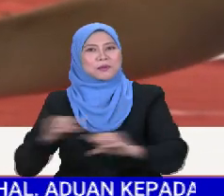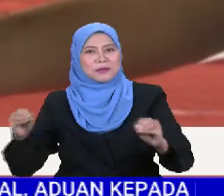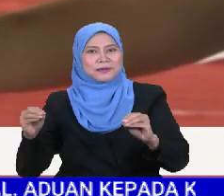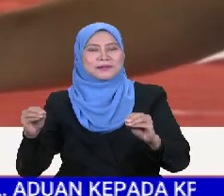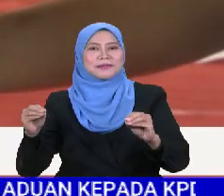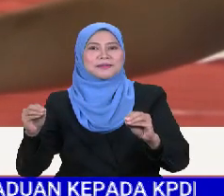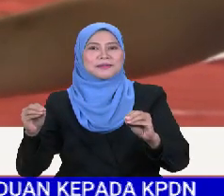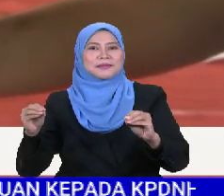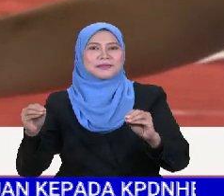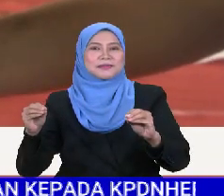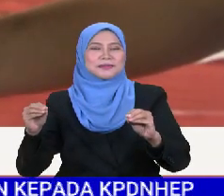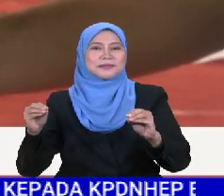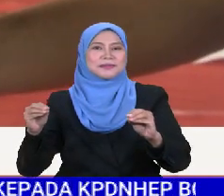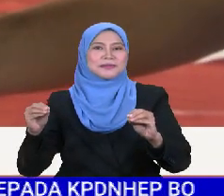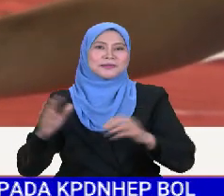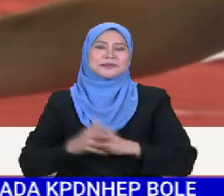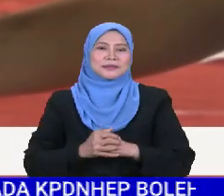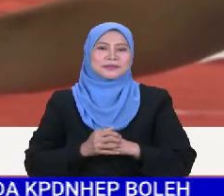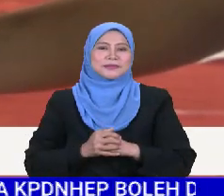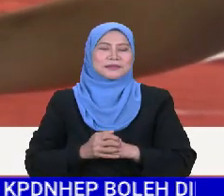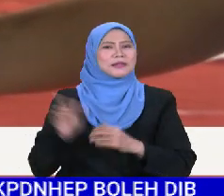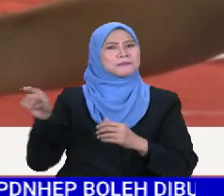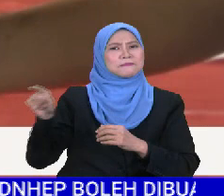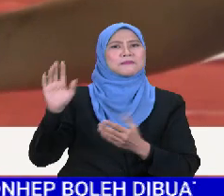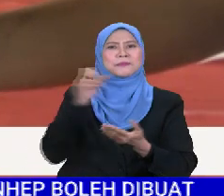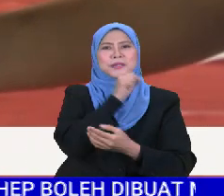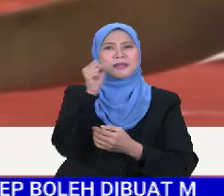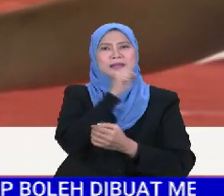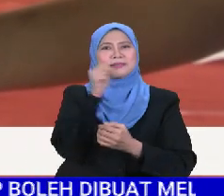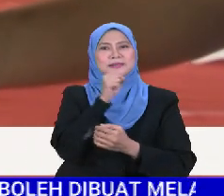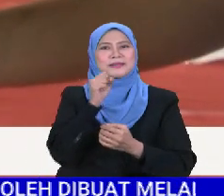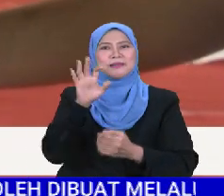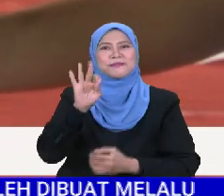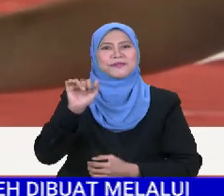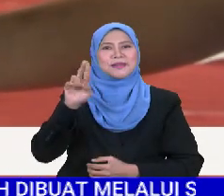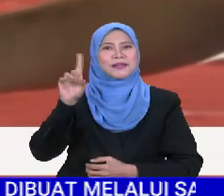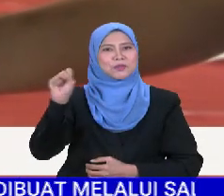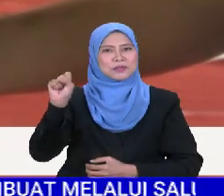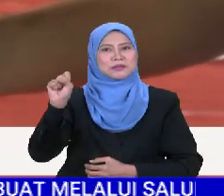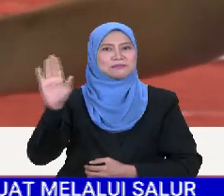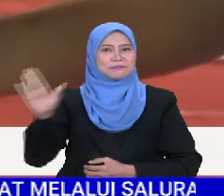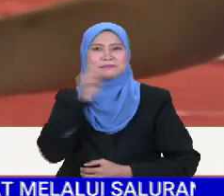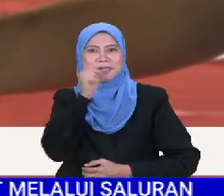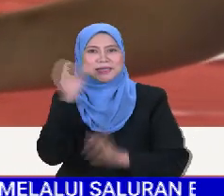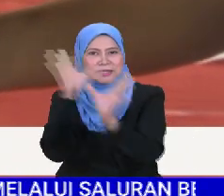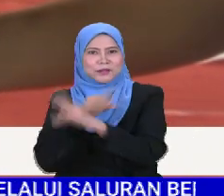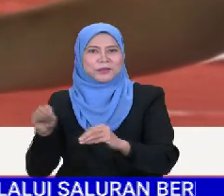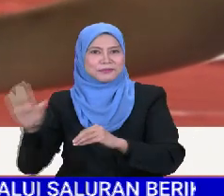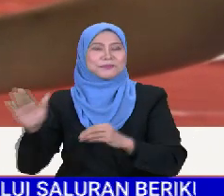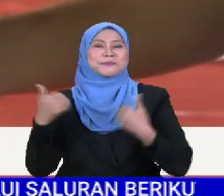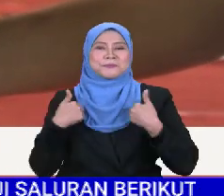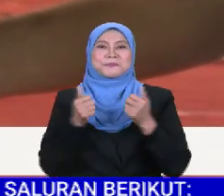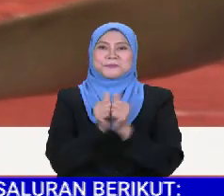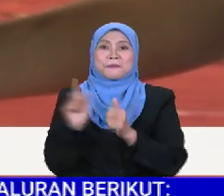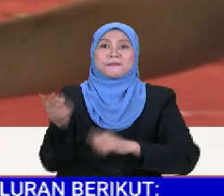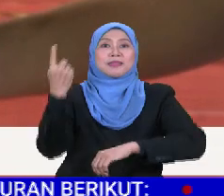Sabri daripada Orkestra Prodigy. Okey, lagu tersebut akan didendang oleh penyanyi tempatan kita, Firdaus Meterang dan Chien. Okey, kita sama-sama pendengarkan